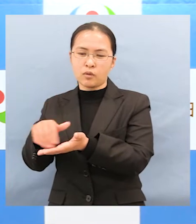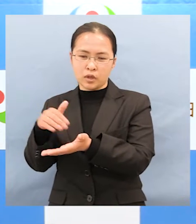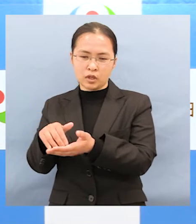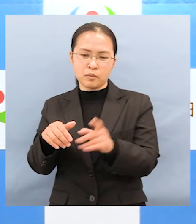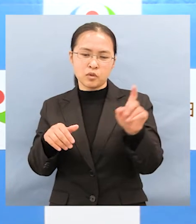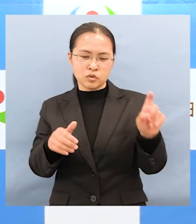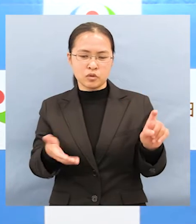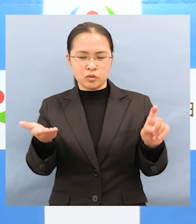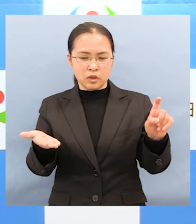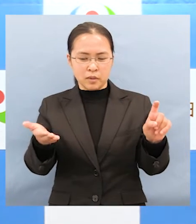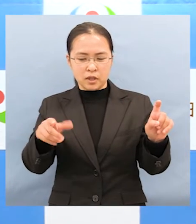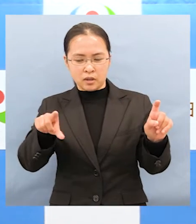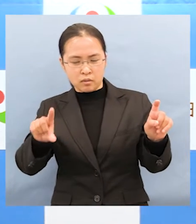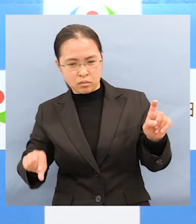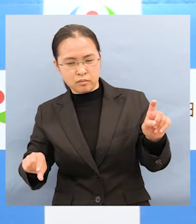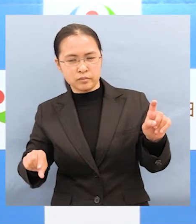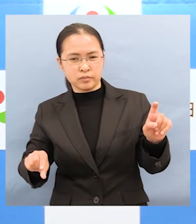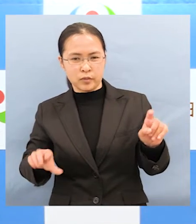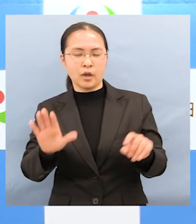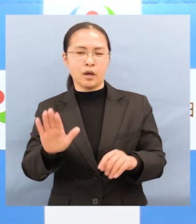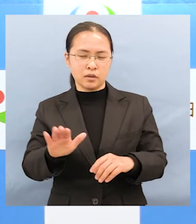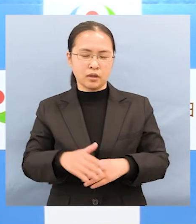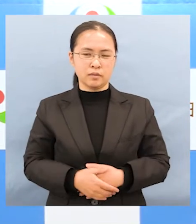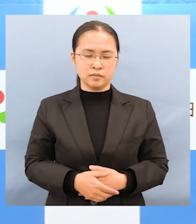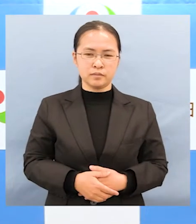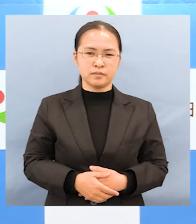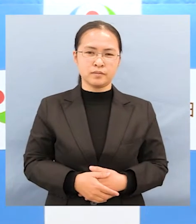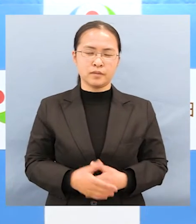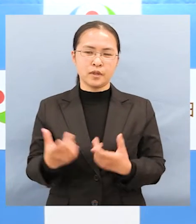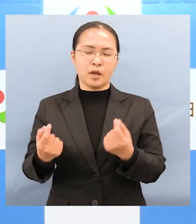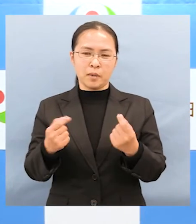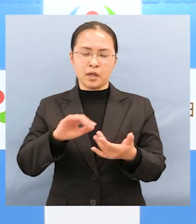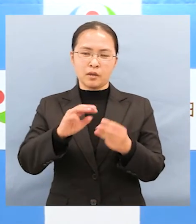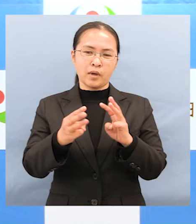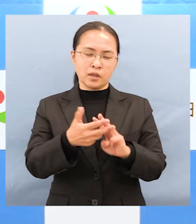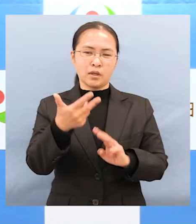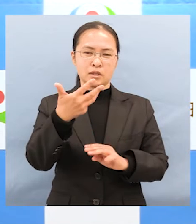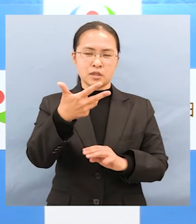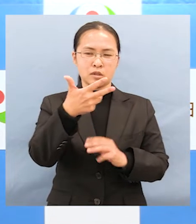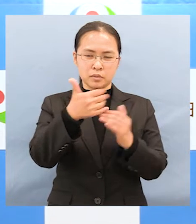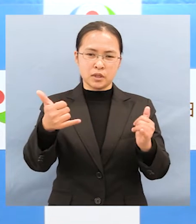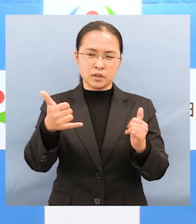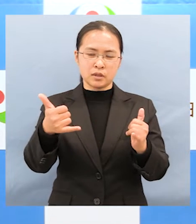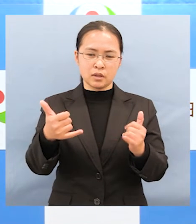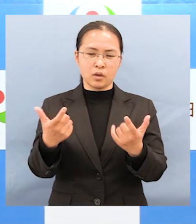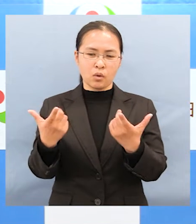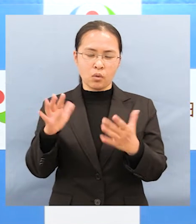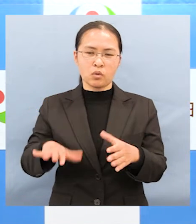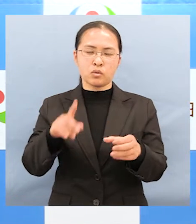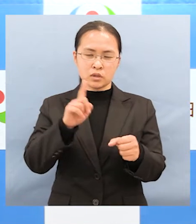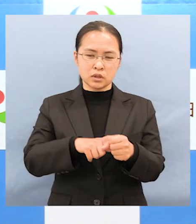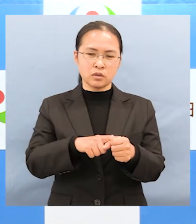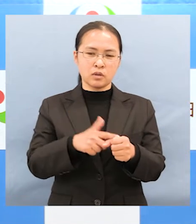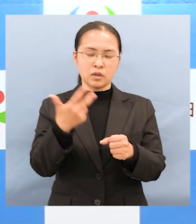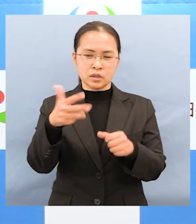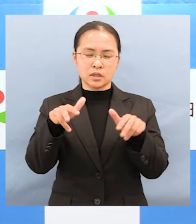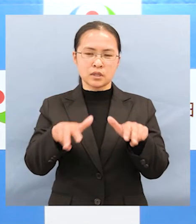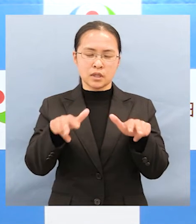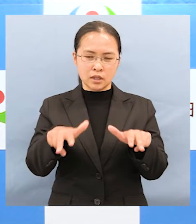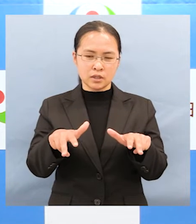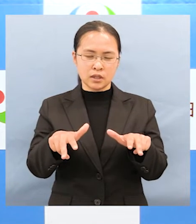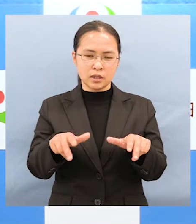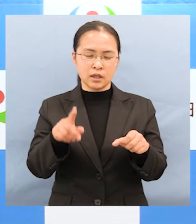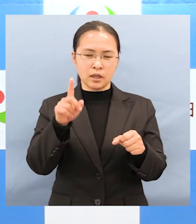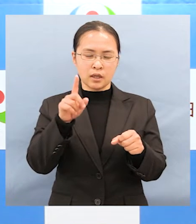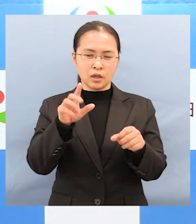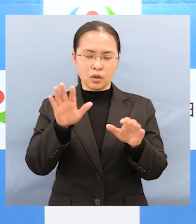ような票数でありましたので、まあやはり磐田市民の今の今年の姿勢というか、まあ今年よりもこの年